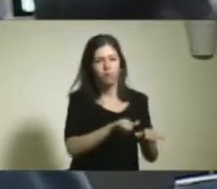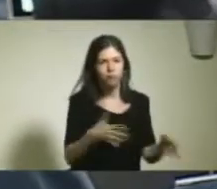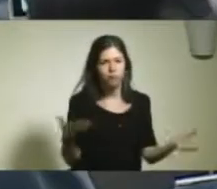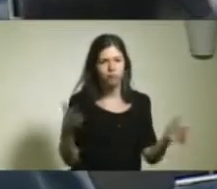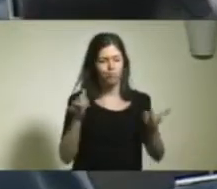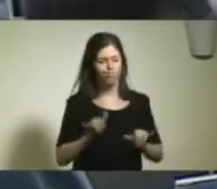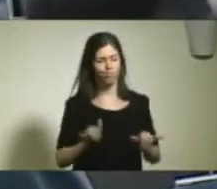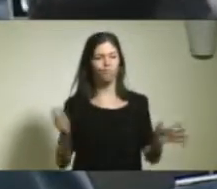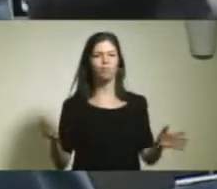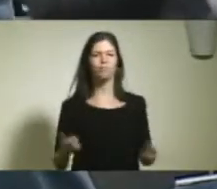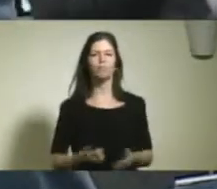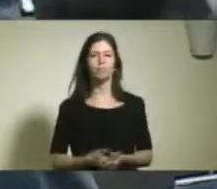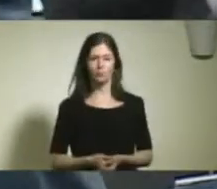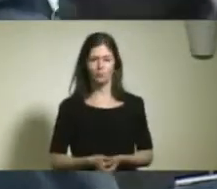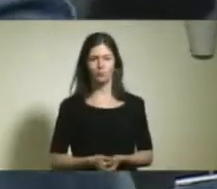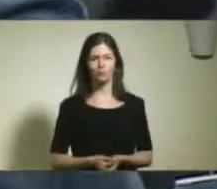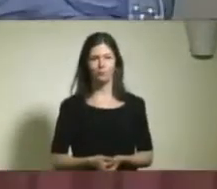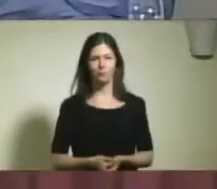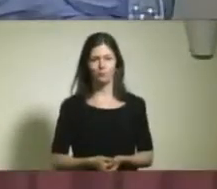tout.